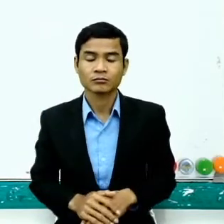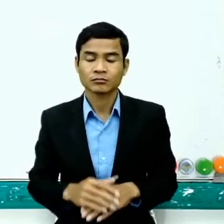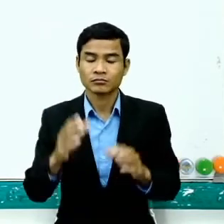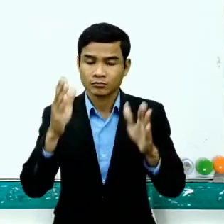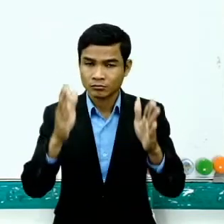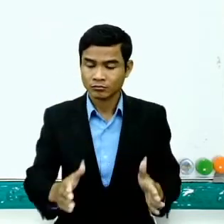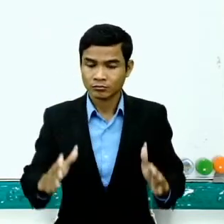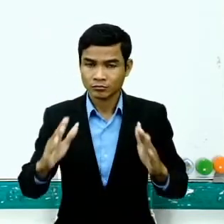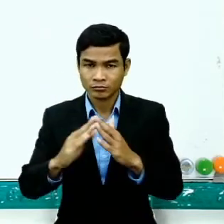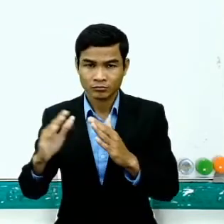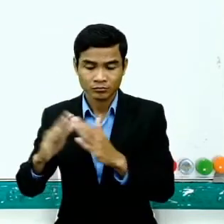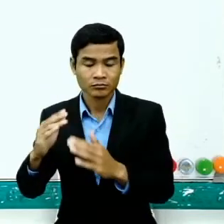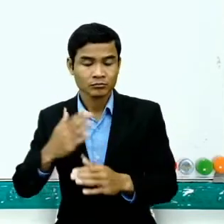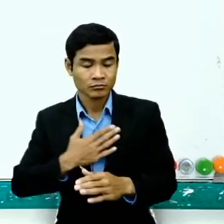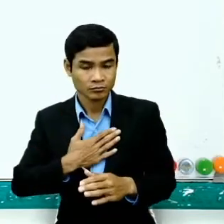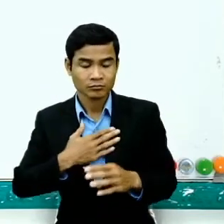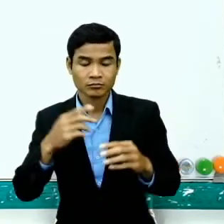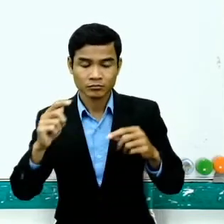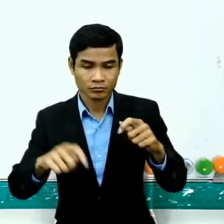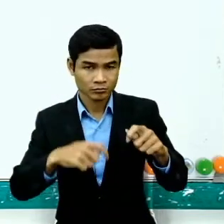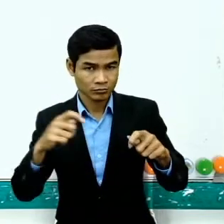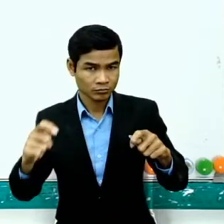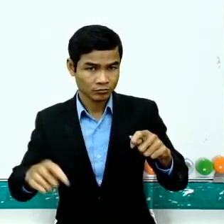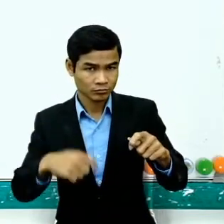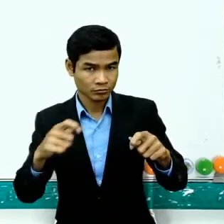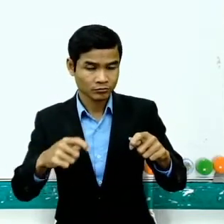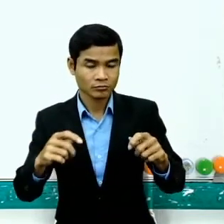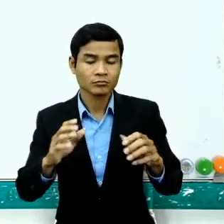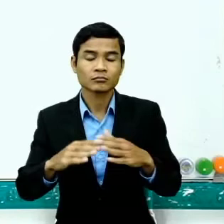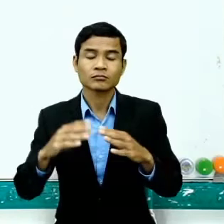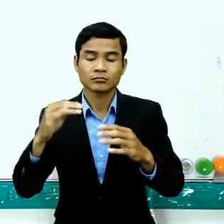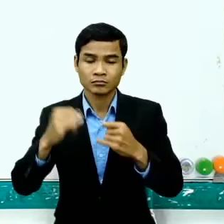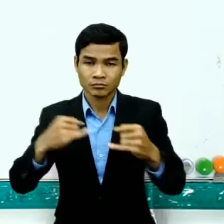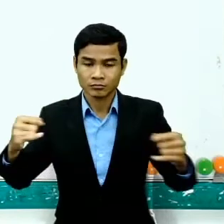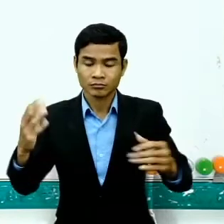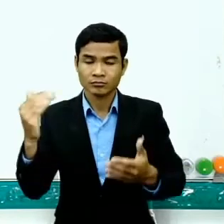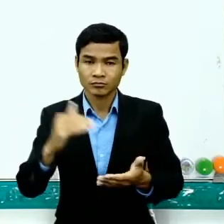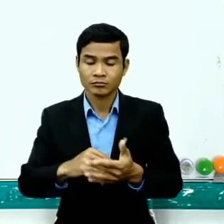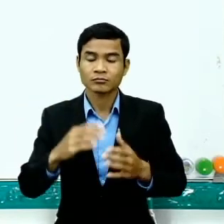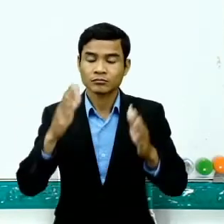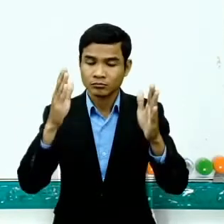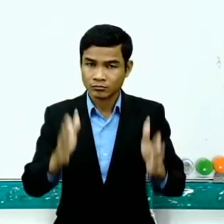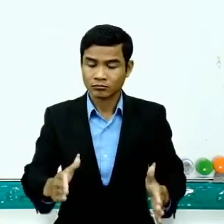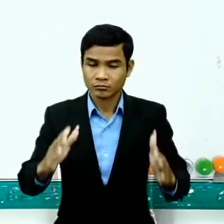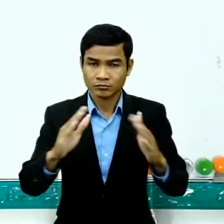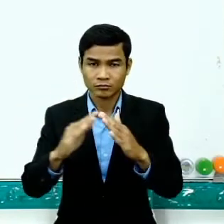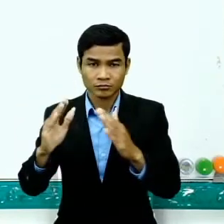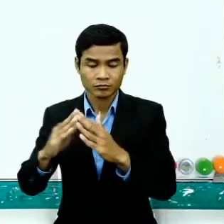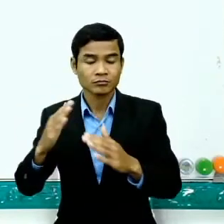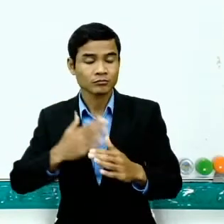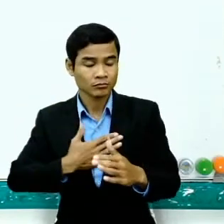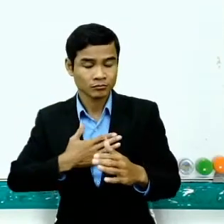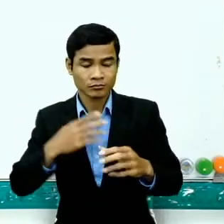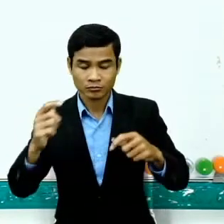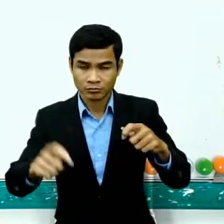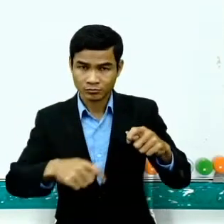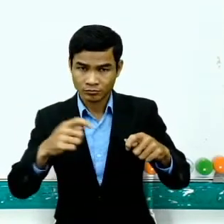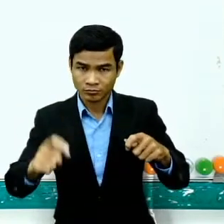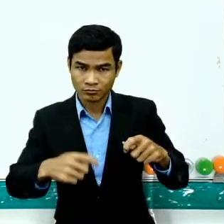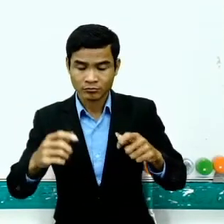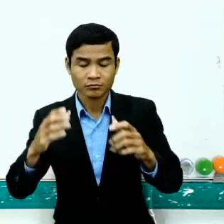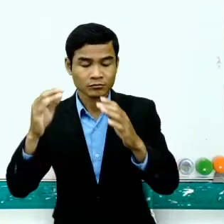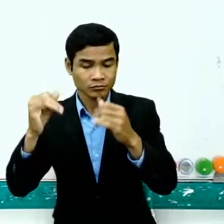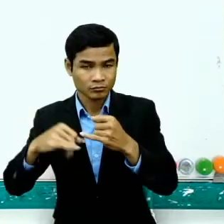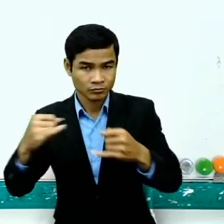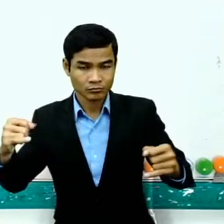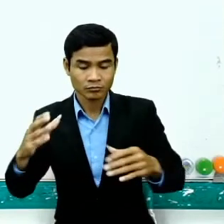nè phong nhóm ca ấm bò đồng tiệt con nè phong nhóm ca ấm bò ở